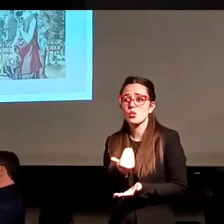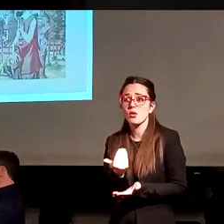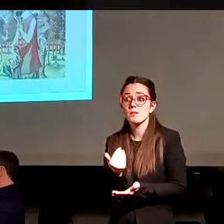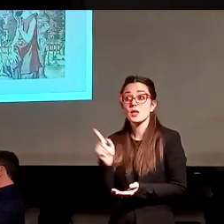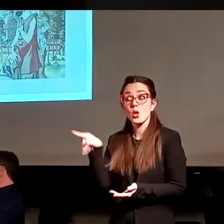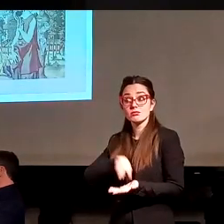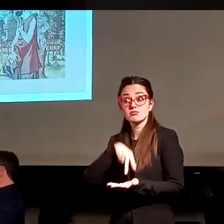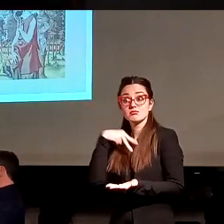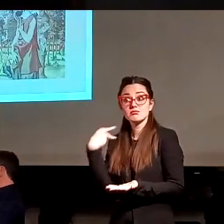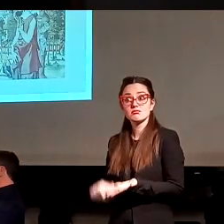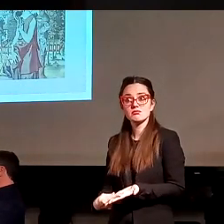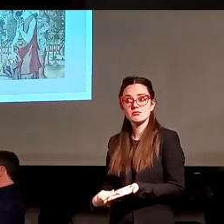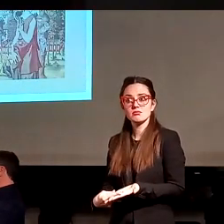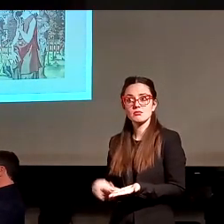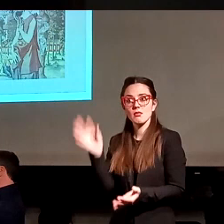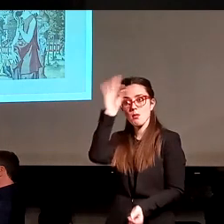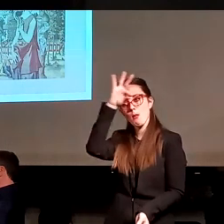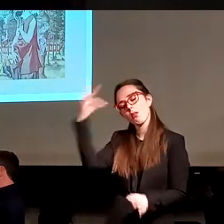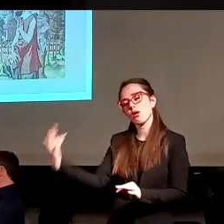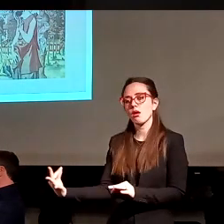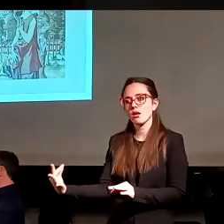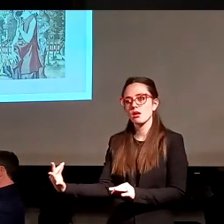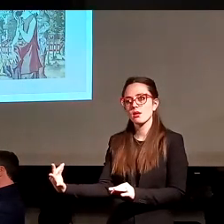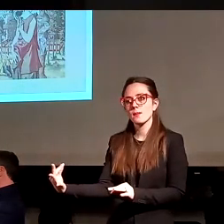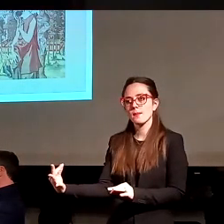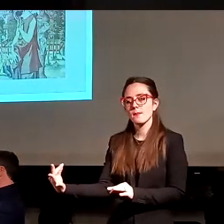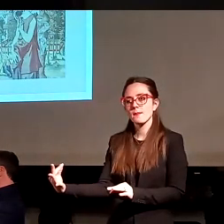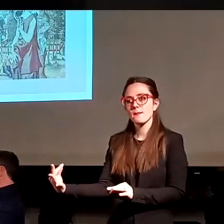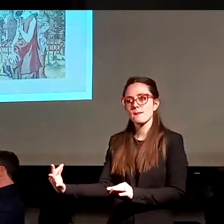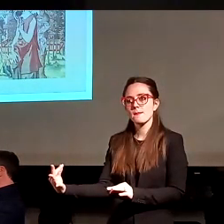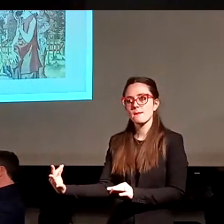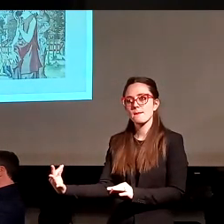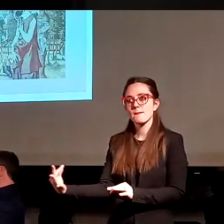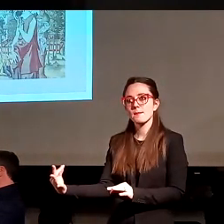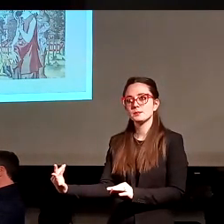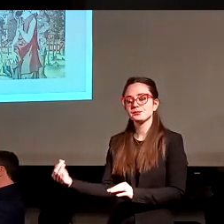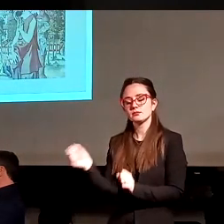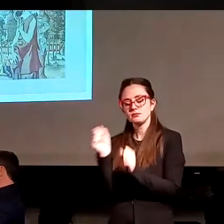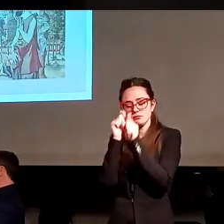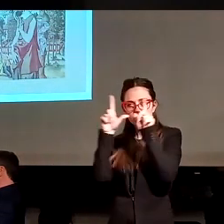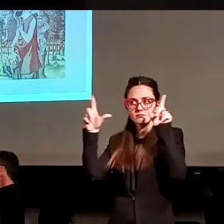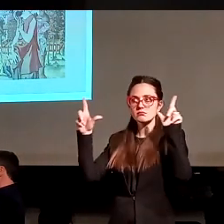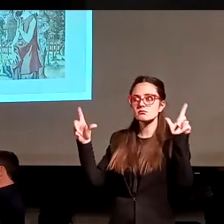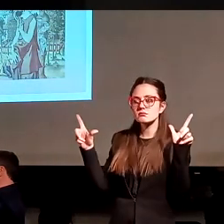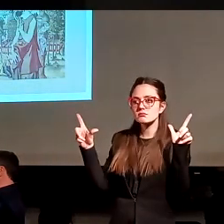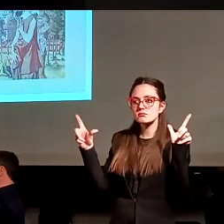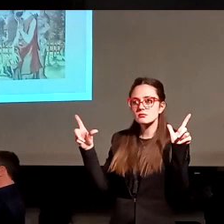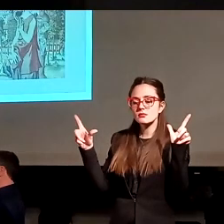quando perse conoscenza quando la riprese